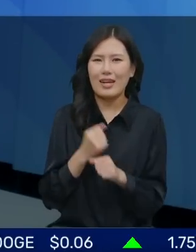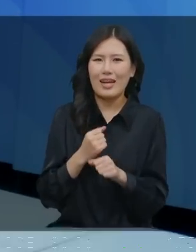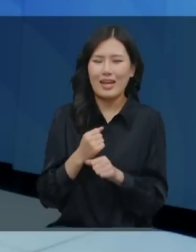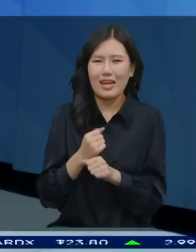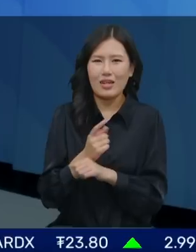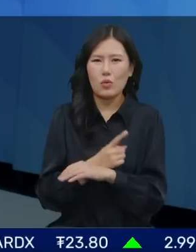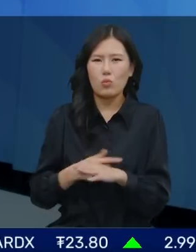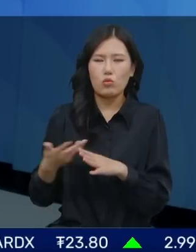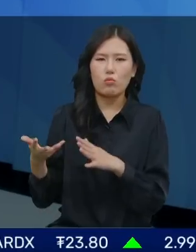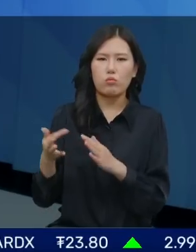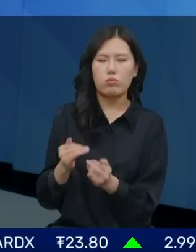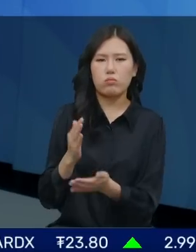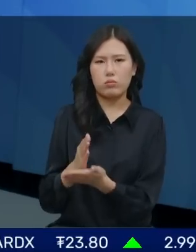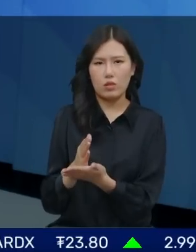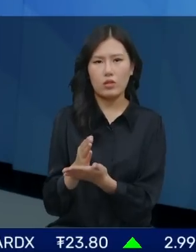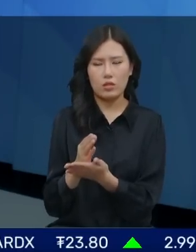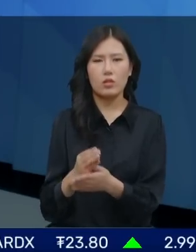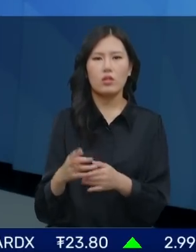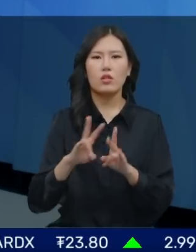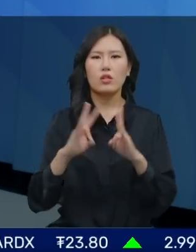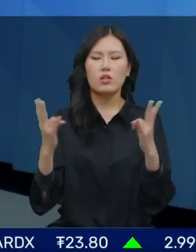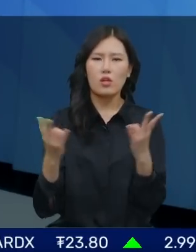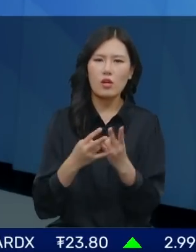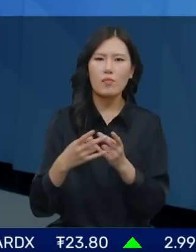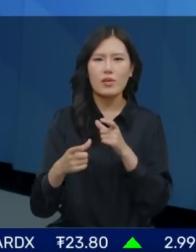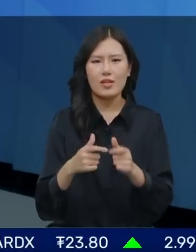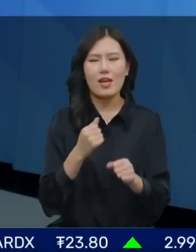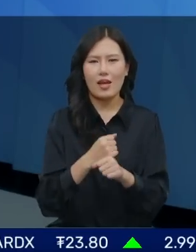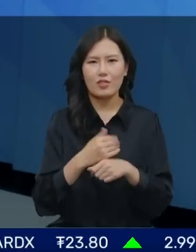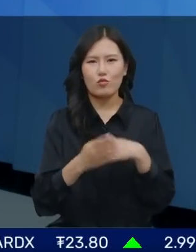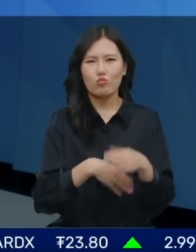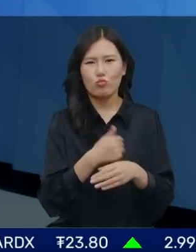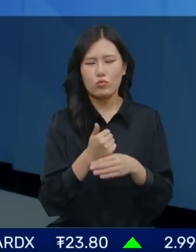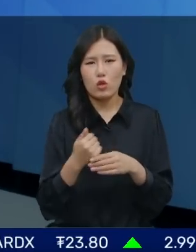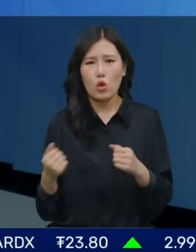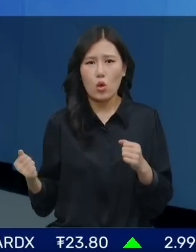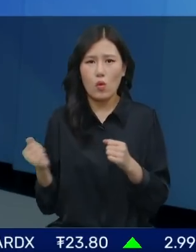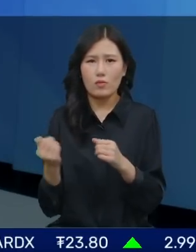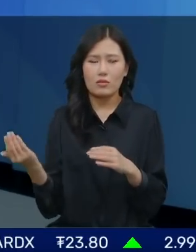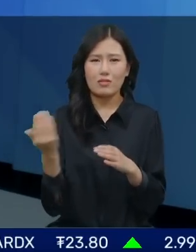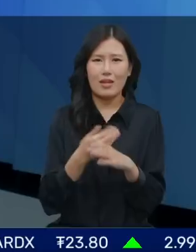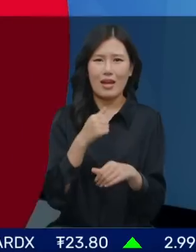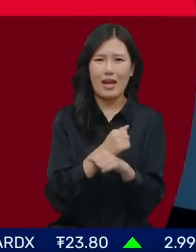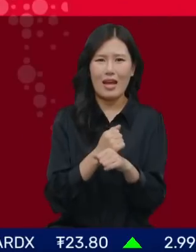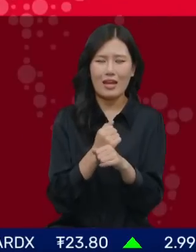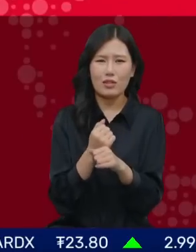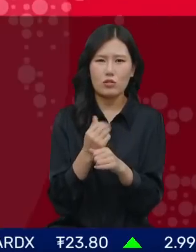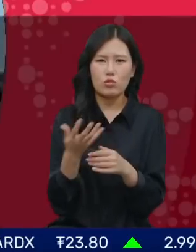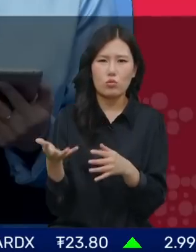нийгмийн нөхцөл байдал, хүйтний удирал хэрхэн яаж нөлөөлдөг вэ гэх мэдээллийг манай сэтгүүлч Циндма сурвалжлаад ирсэн байна.